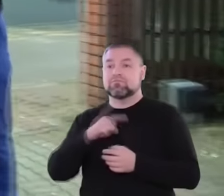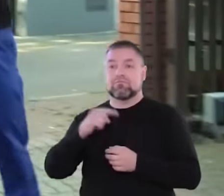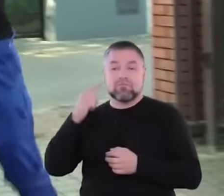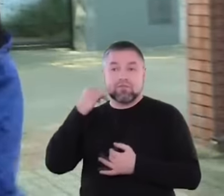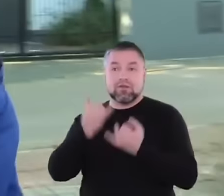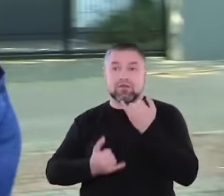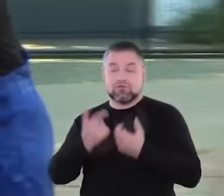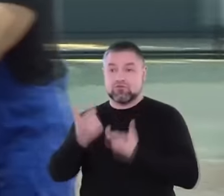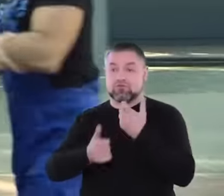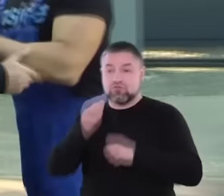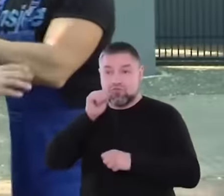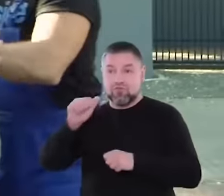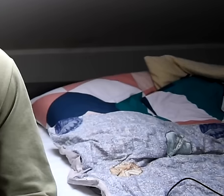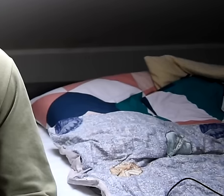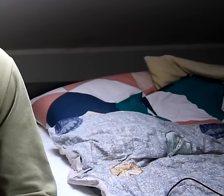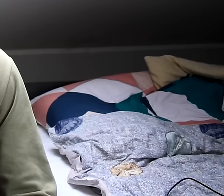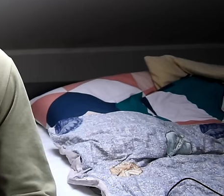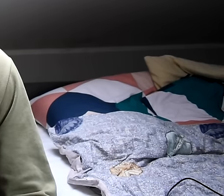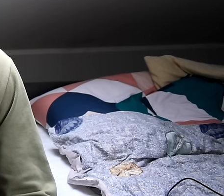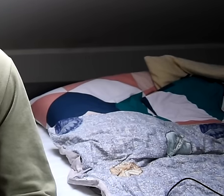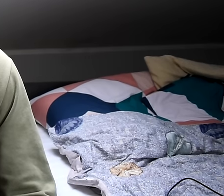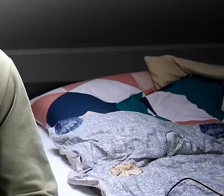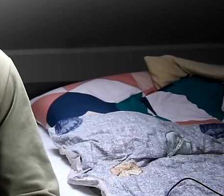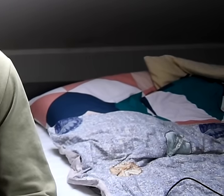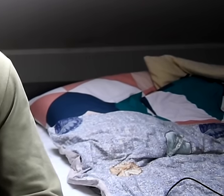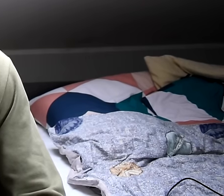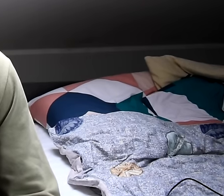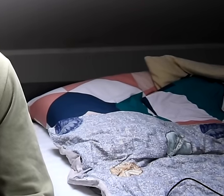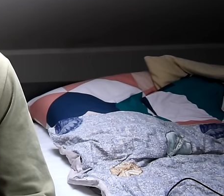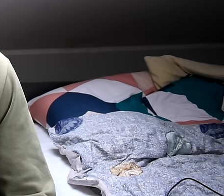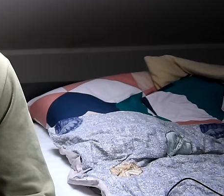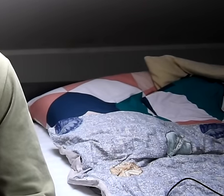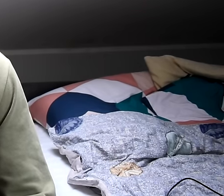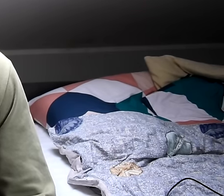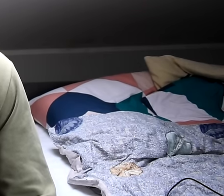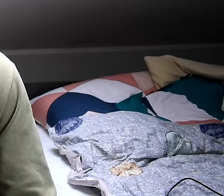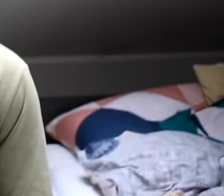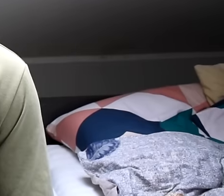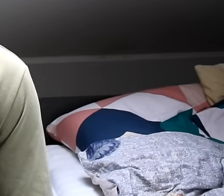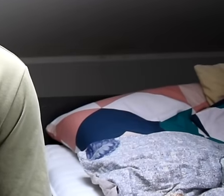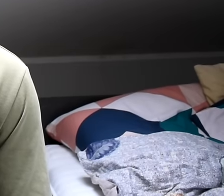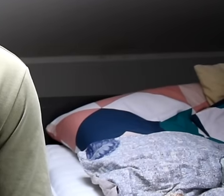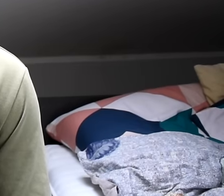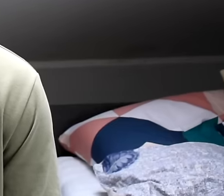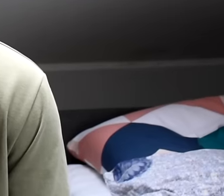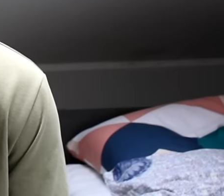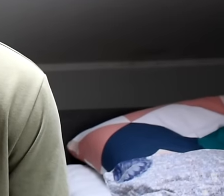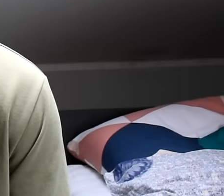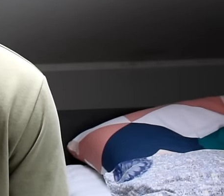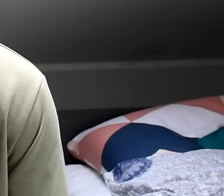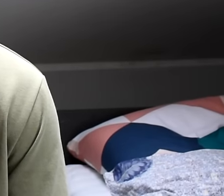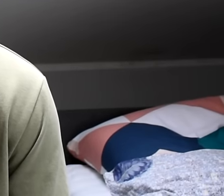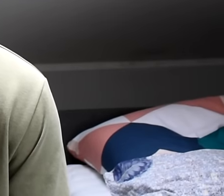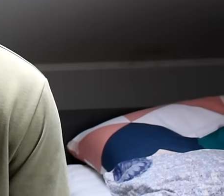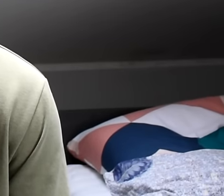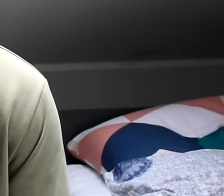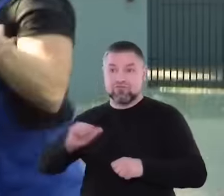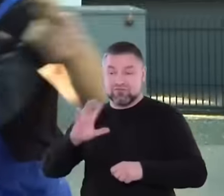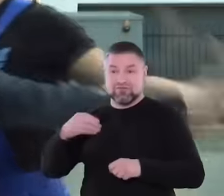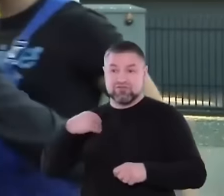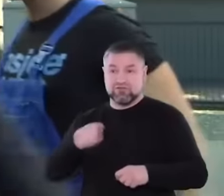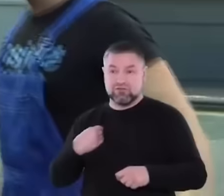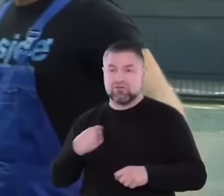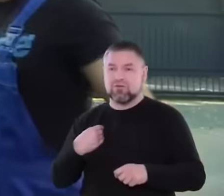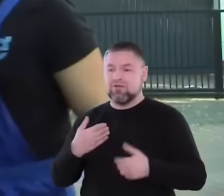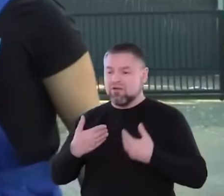Słuchaj, jeżeli jeszcze raz robisz tak jak wczoraj, to pożałujesz. Wesoła, co on ci zrobił? Ty wyglądasz w ogóle jak Jason Statham. Co on ci niby zrobił? Ty się przy***asz do jego dziewczyny.